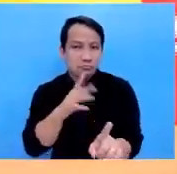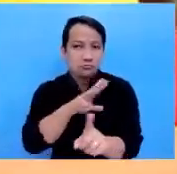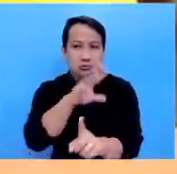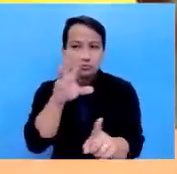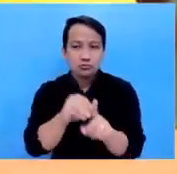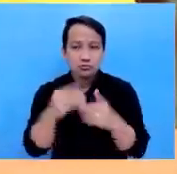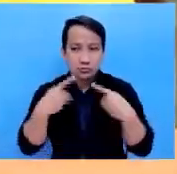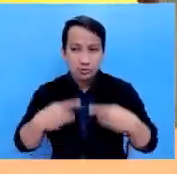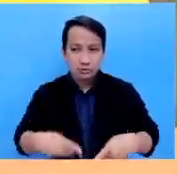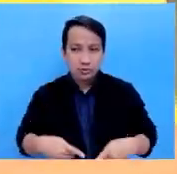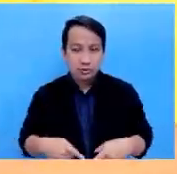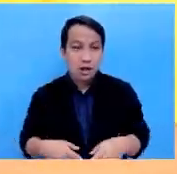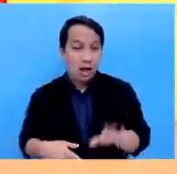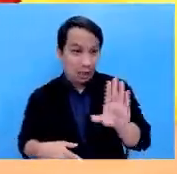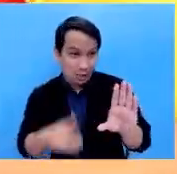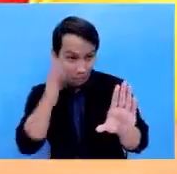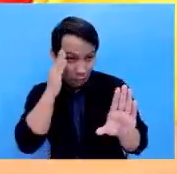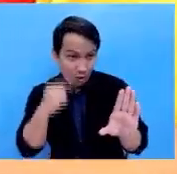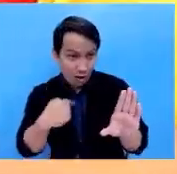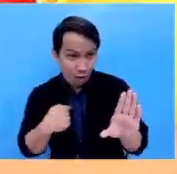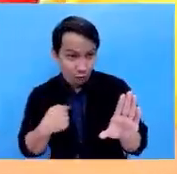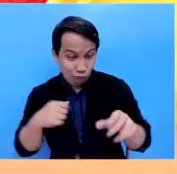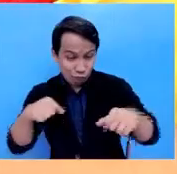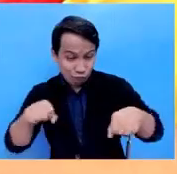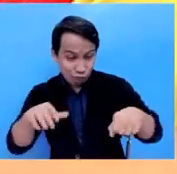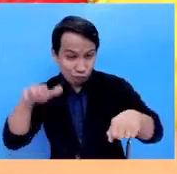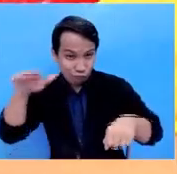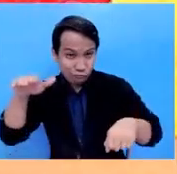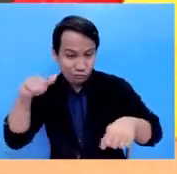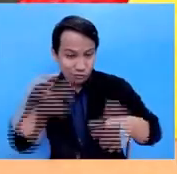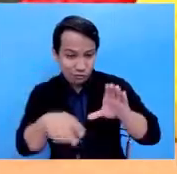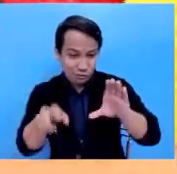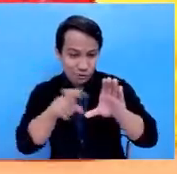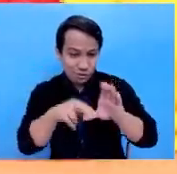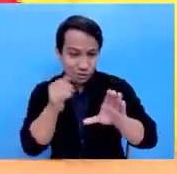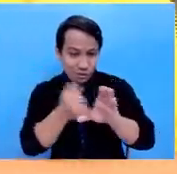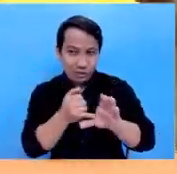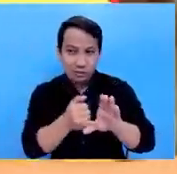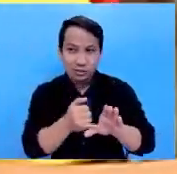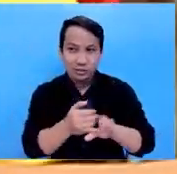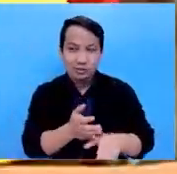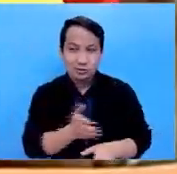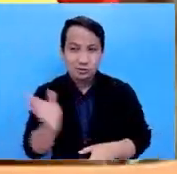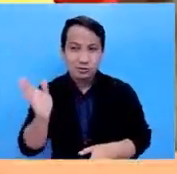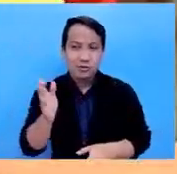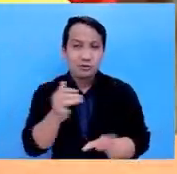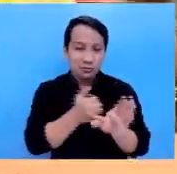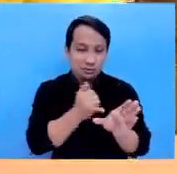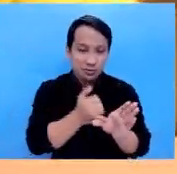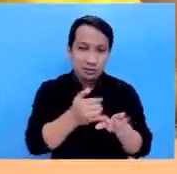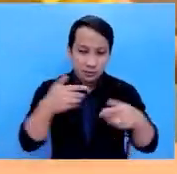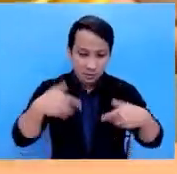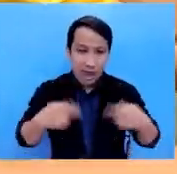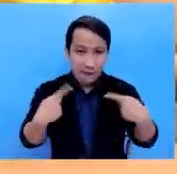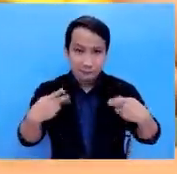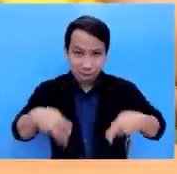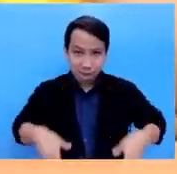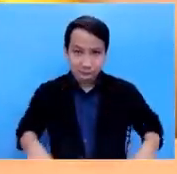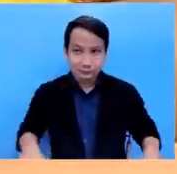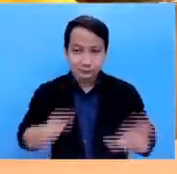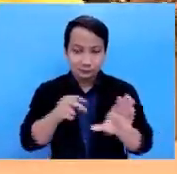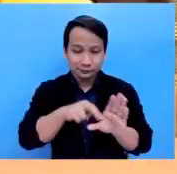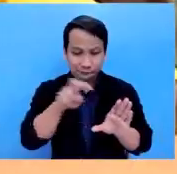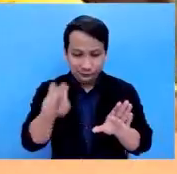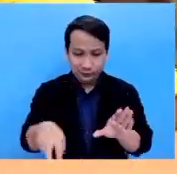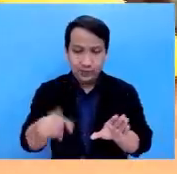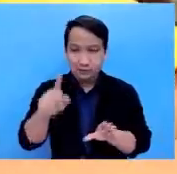ninyo, nag-tricycle ako. Pagkatapos mag-tricycle, nag-jeep ako. Suot ko ito. Nag-jeep. Tapos, pagdating sa